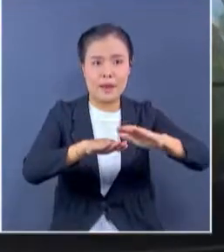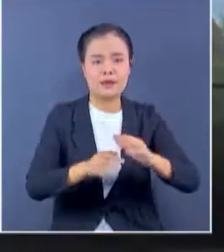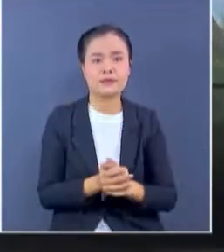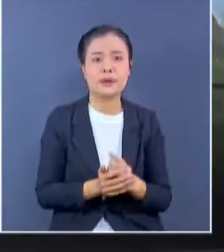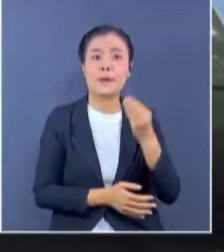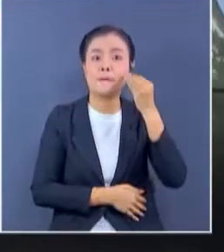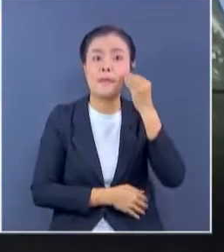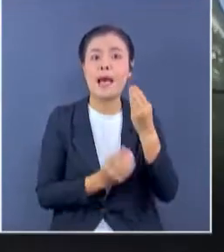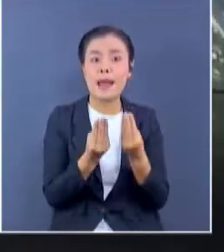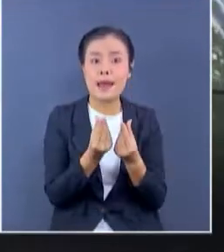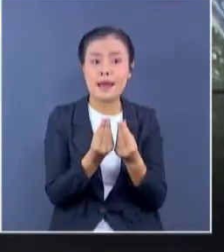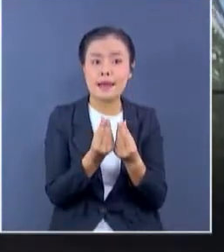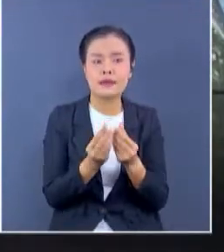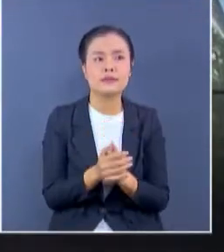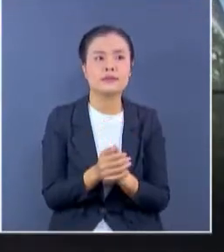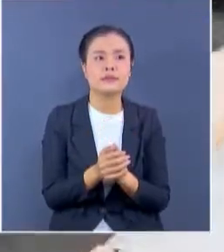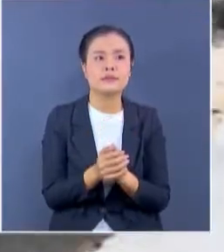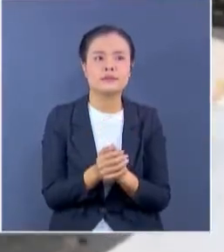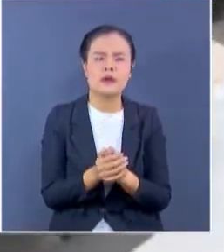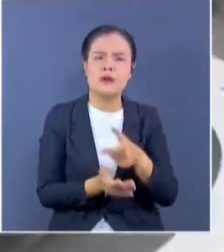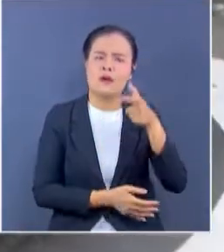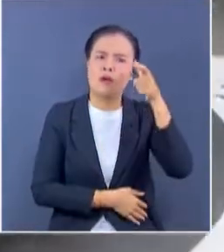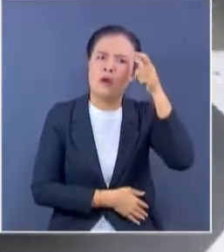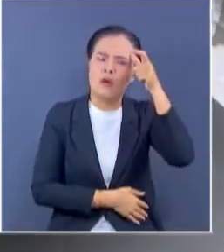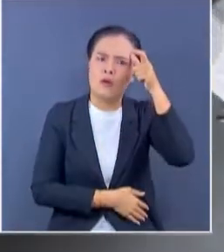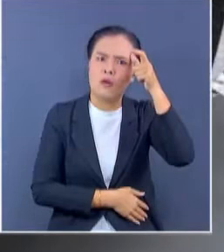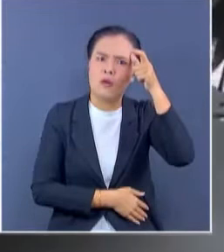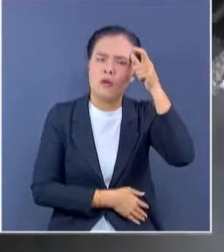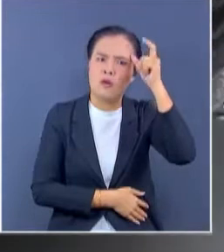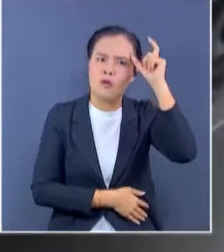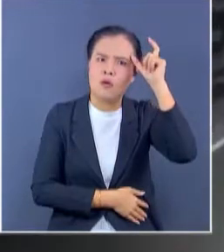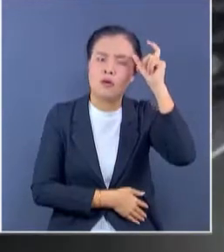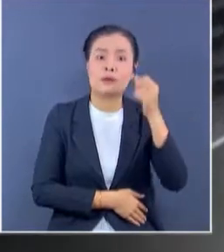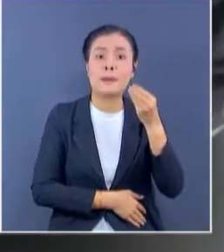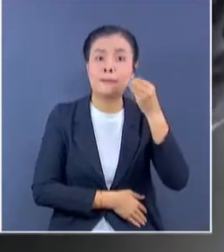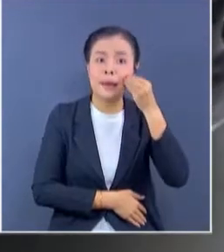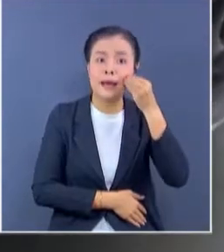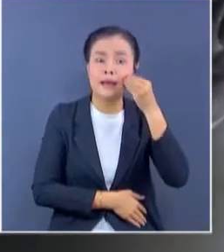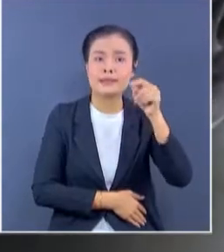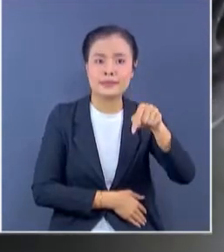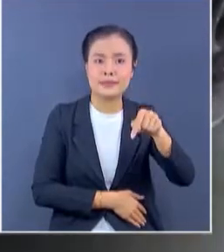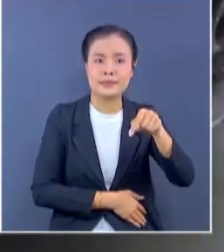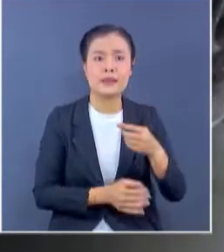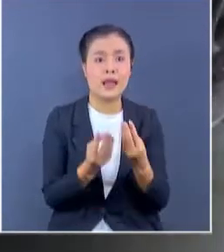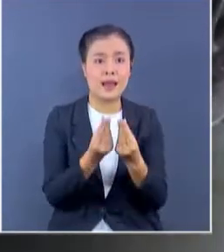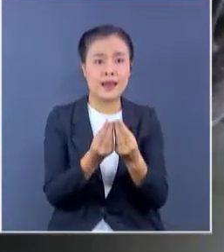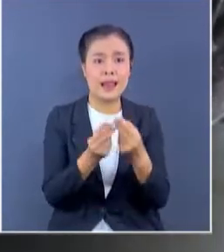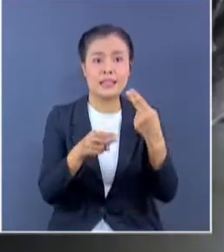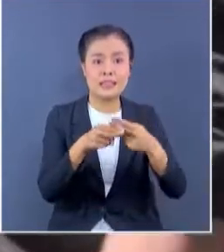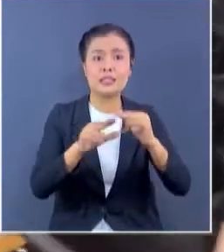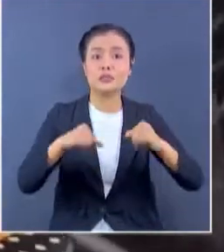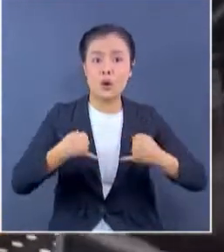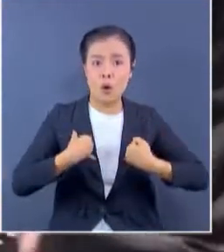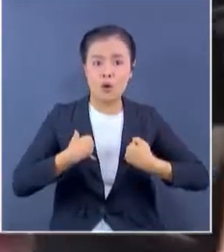นบ้านเลขที่ปรากฏนี่แหละงงไปเป็นไก่ตาแตกเหมือนกันบ้านนี้ปรากฏบ้านเลขที่ชื่อของเจ้าของ